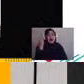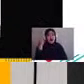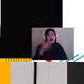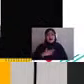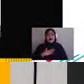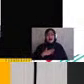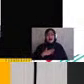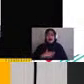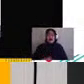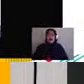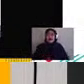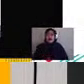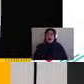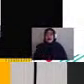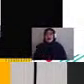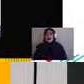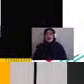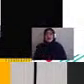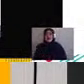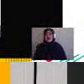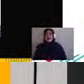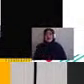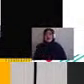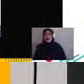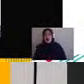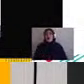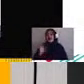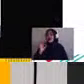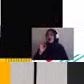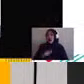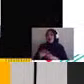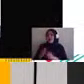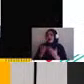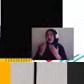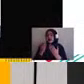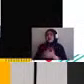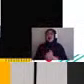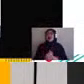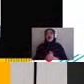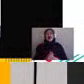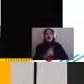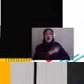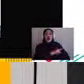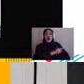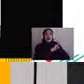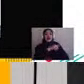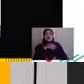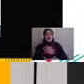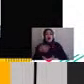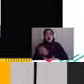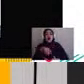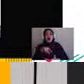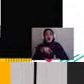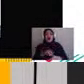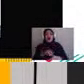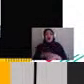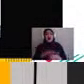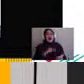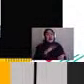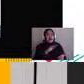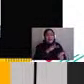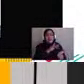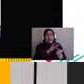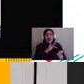Masih okay, Mbak. Aman, Mbak. Okay. Next-nya adalah mutu produk. Mutu produk ini kan kita tidak memegang langsung barangnya. Jadi